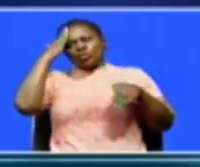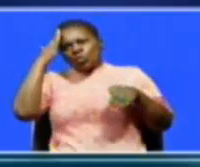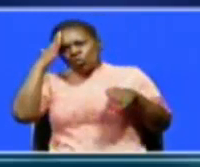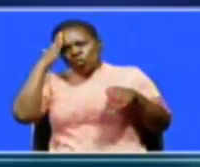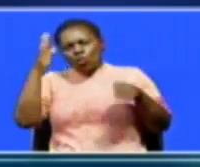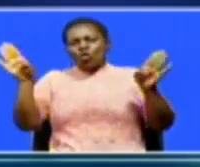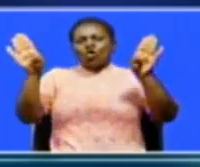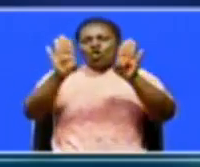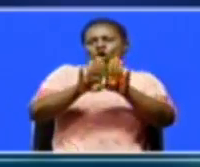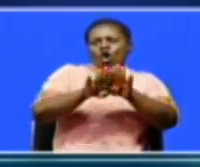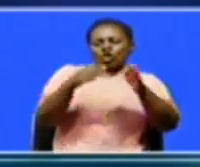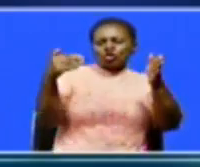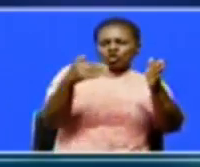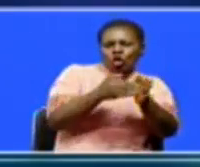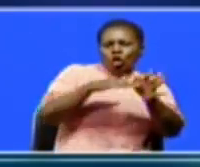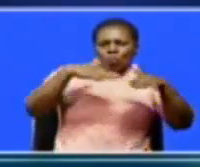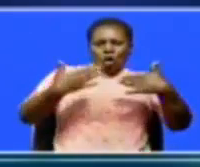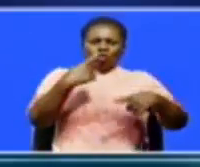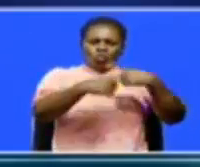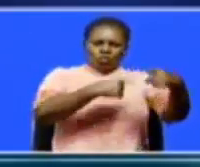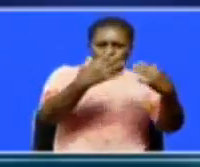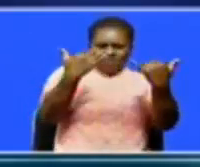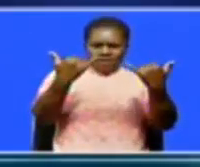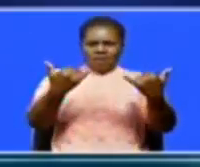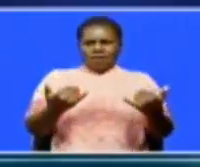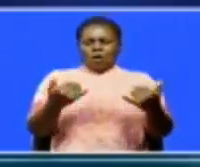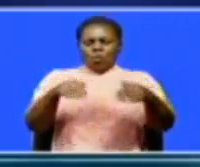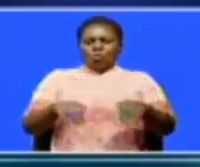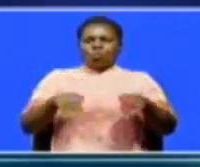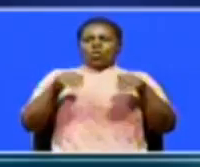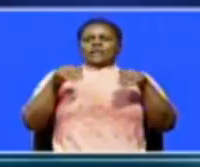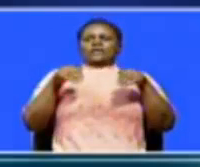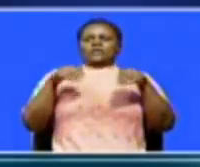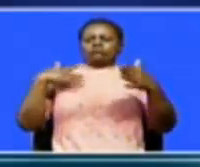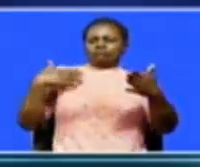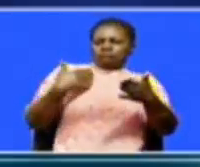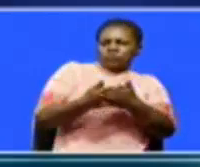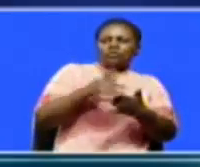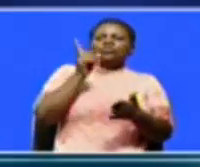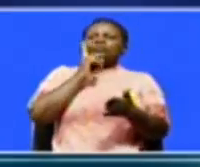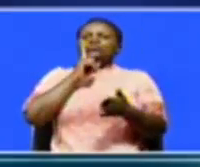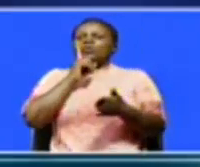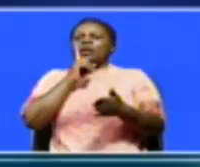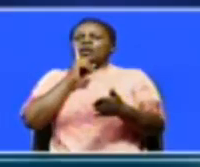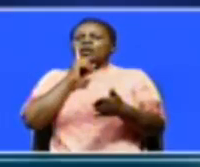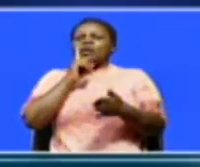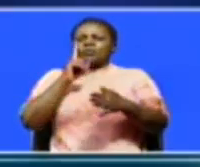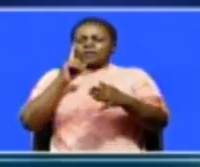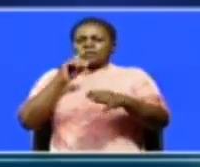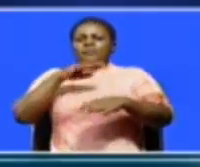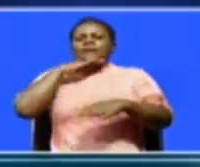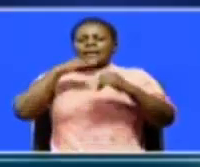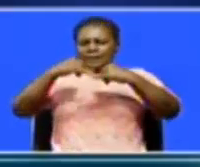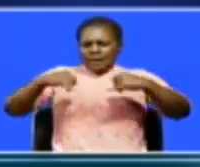kafyu itafikia kikomo au la. Sasa itabidi wangoje. The timelines are approaching